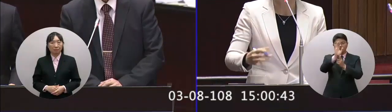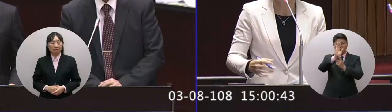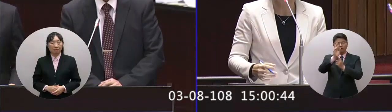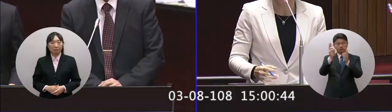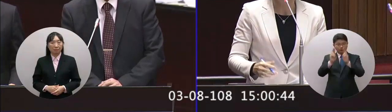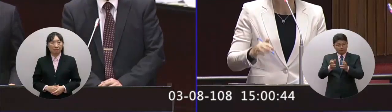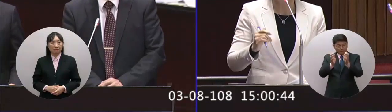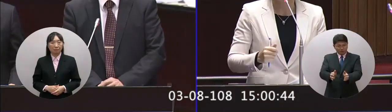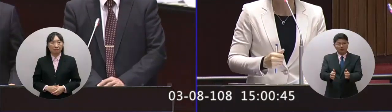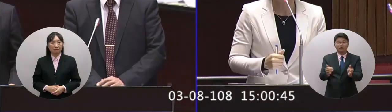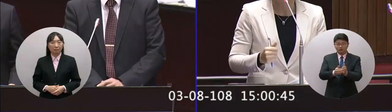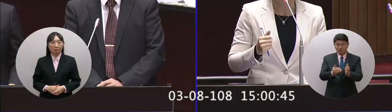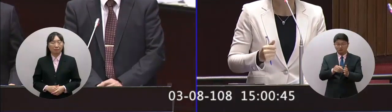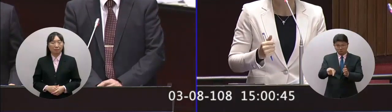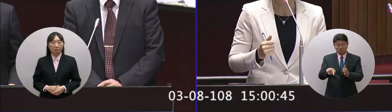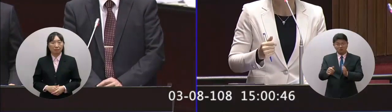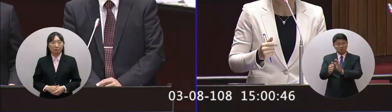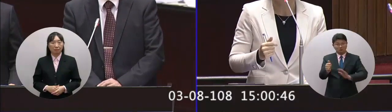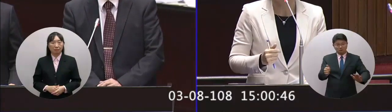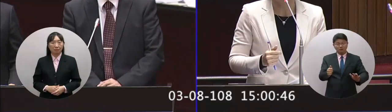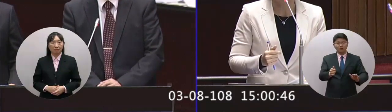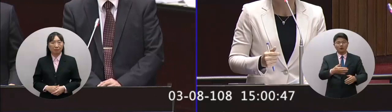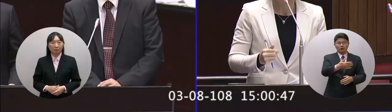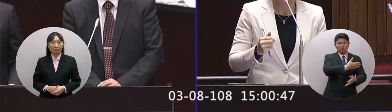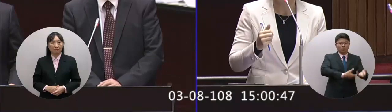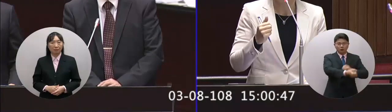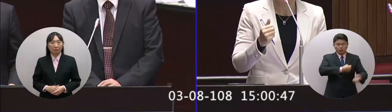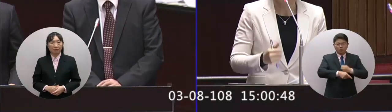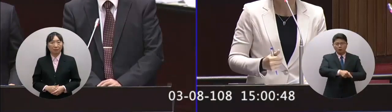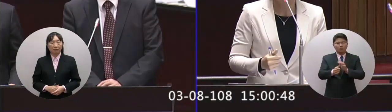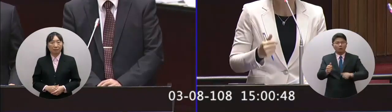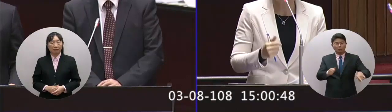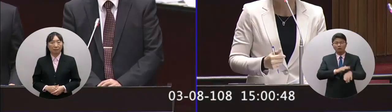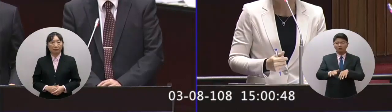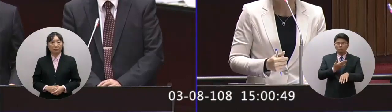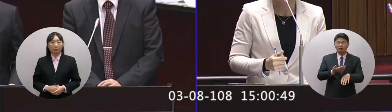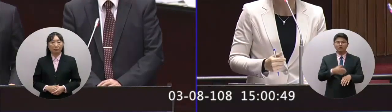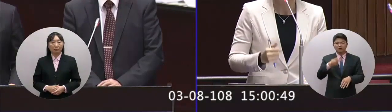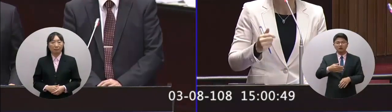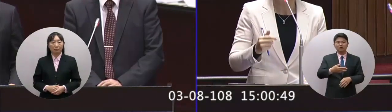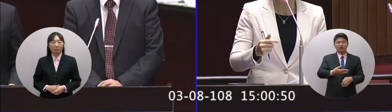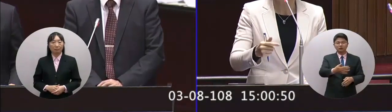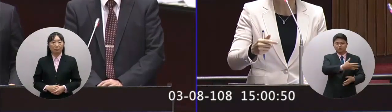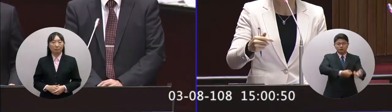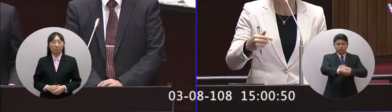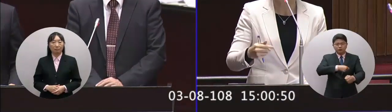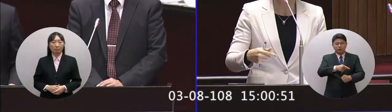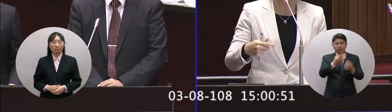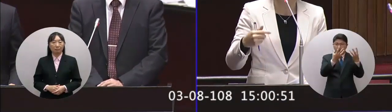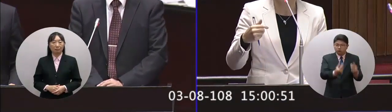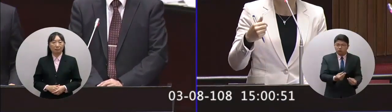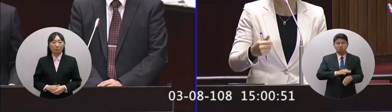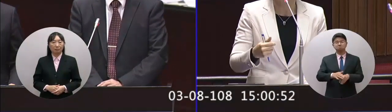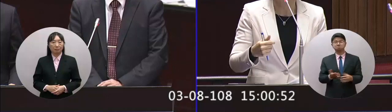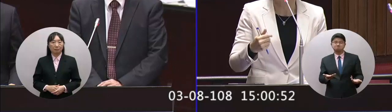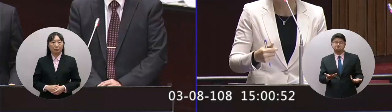风场开发之后，会不会影响到渔民的这个捕鱼？他们的渔获会受到影响，甚至他上来